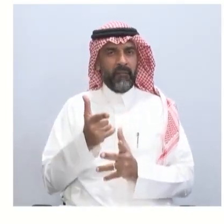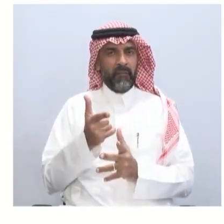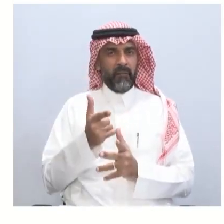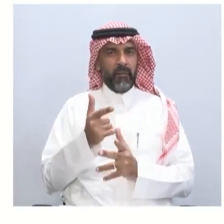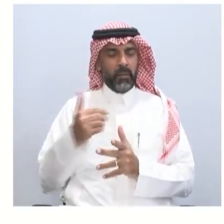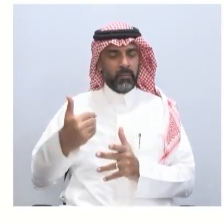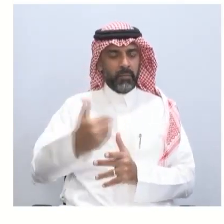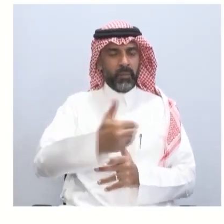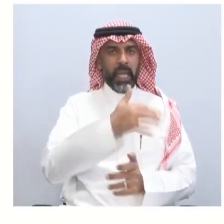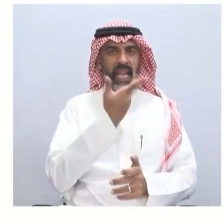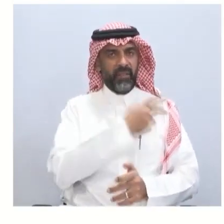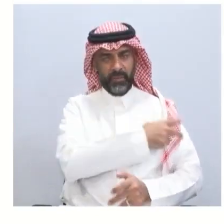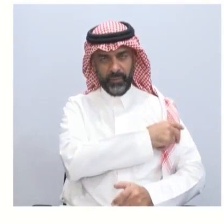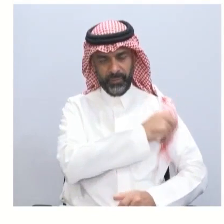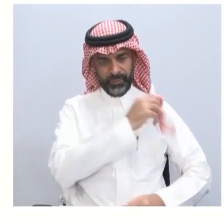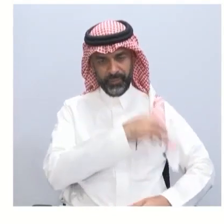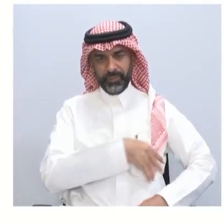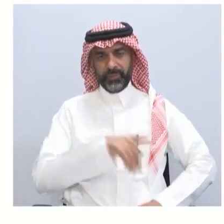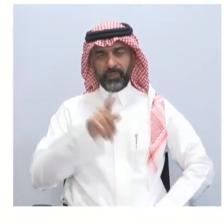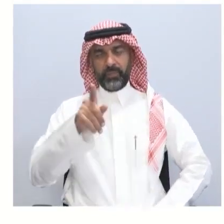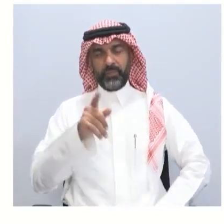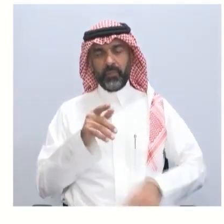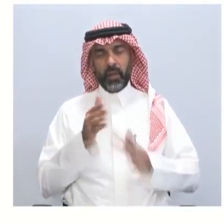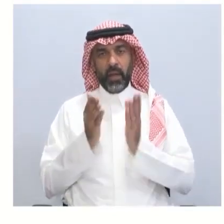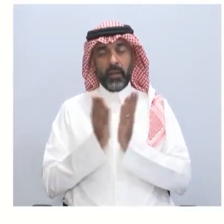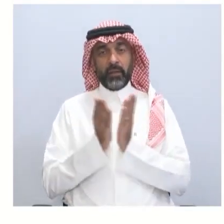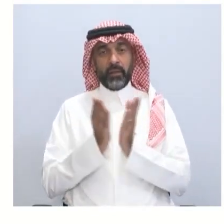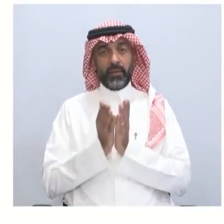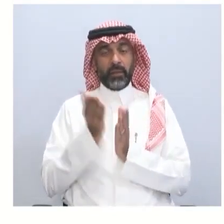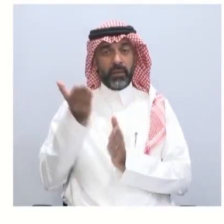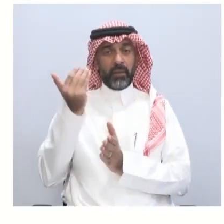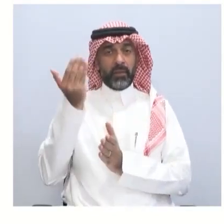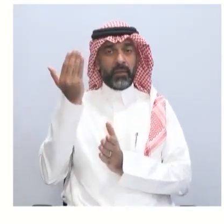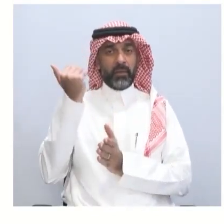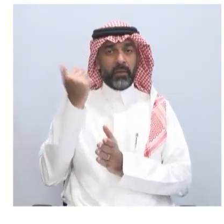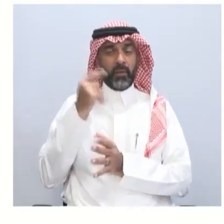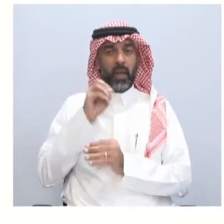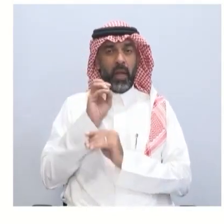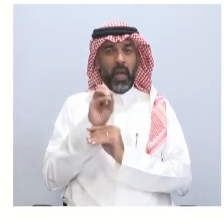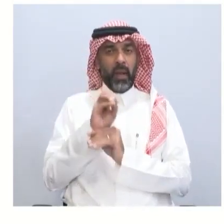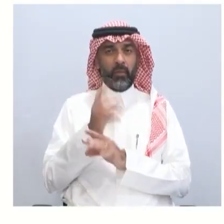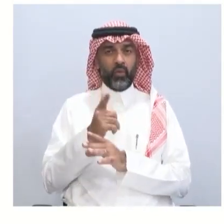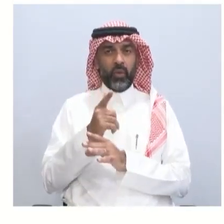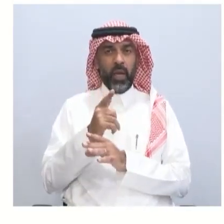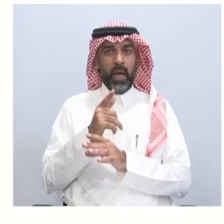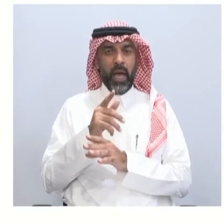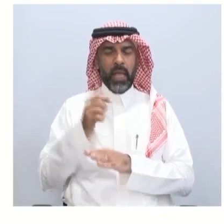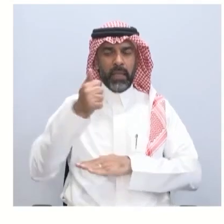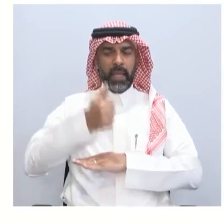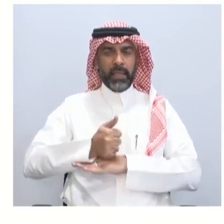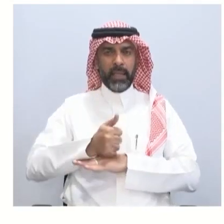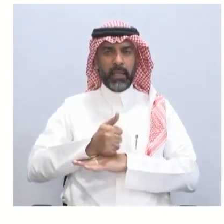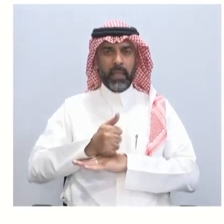الطلاب تحدثنا في الدرس ما قبل السابق عن تاسيس او جذور تاسيس الدوله السعوديه